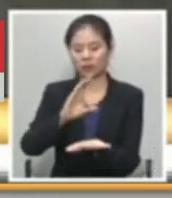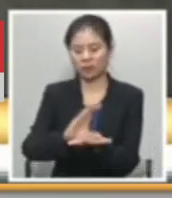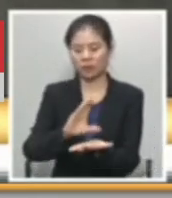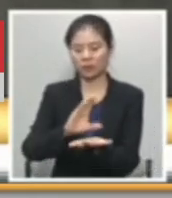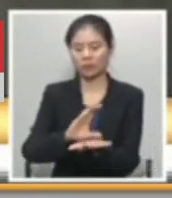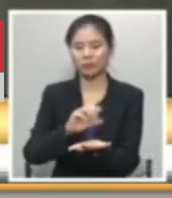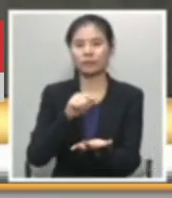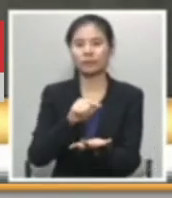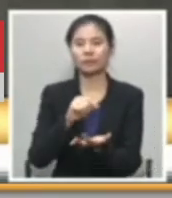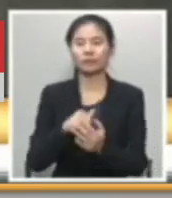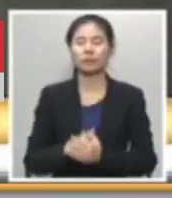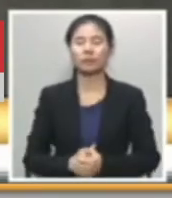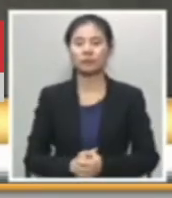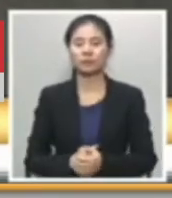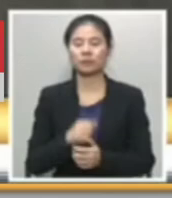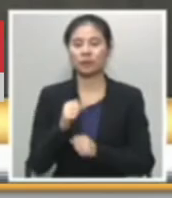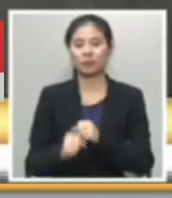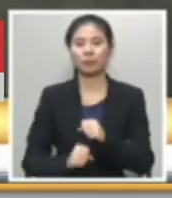งบประมาณ